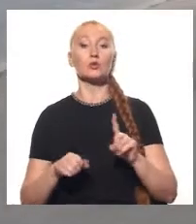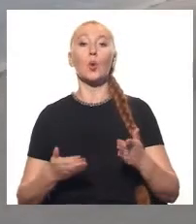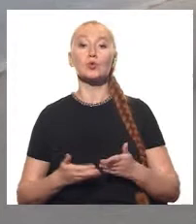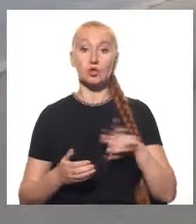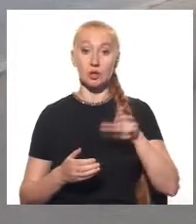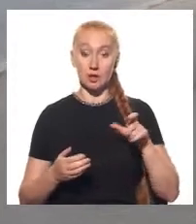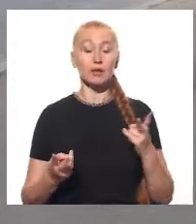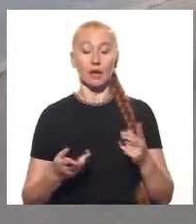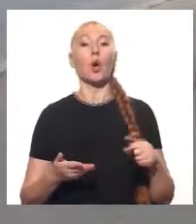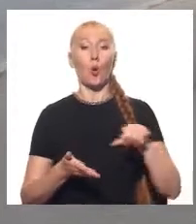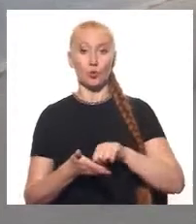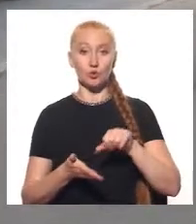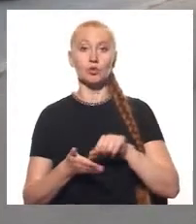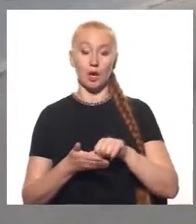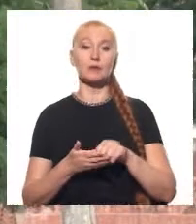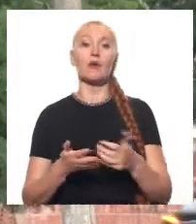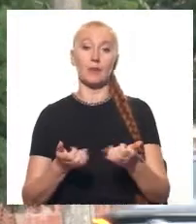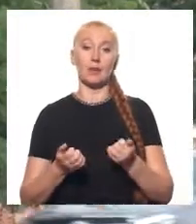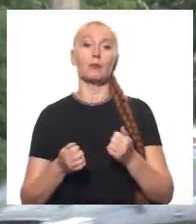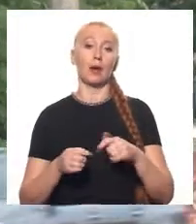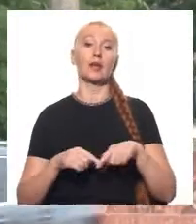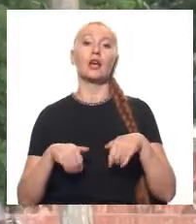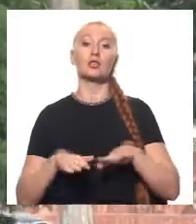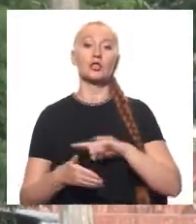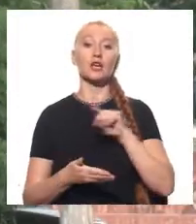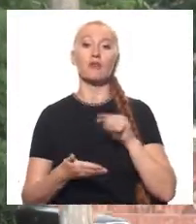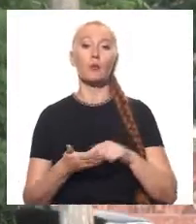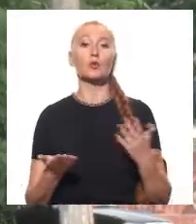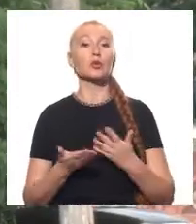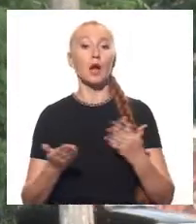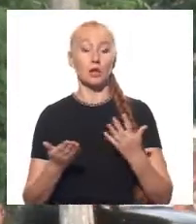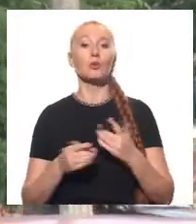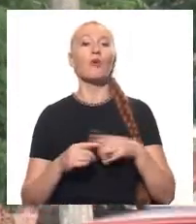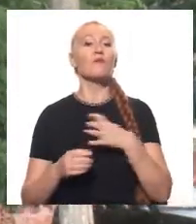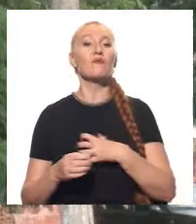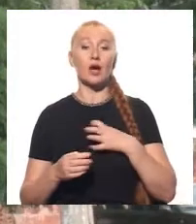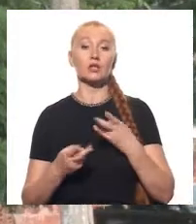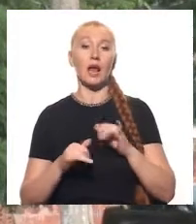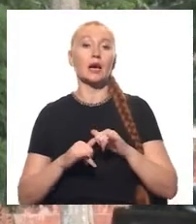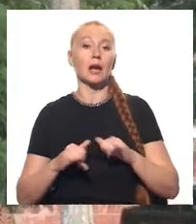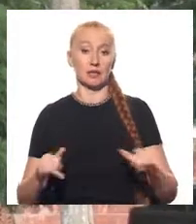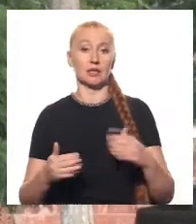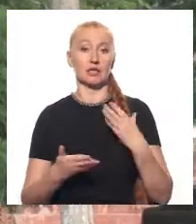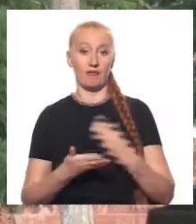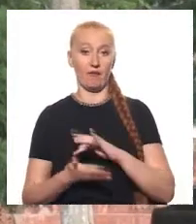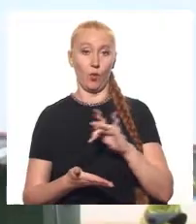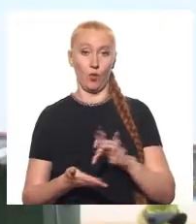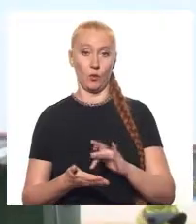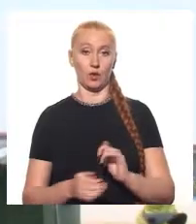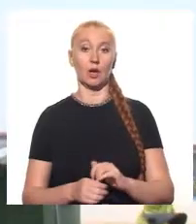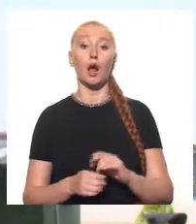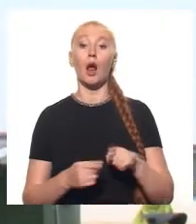что жители должны принимать участие в решении вопросов, которые являются важными для развития